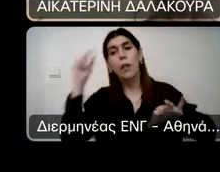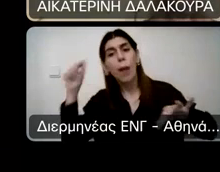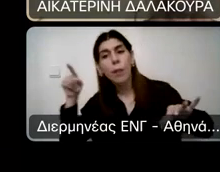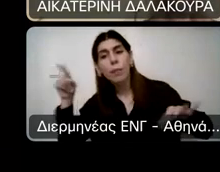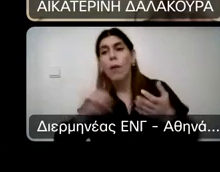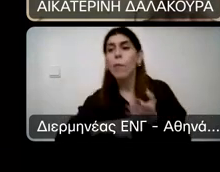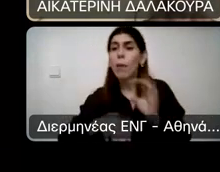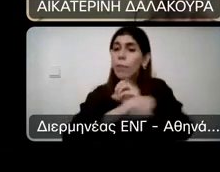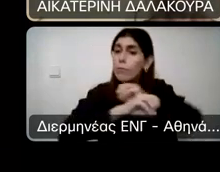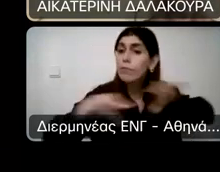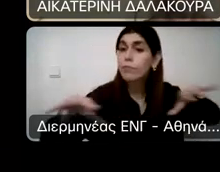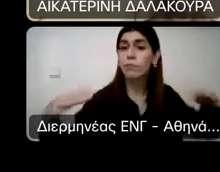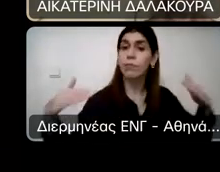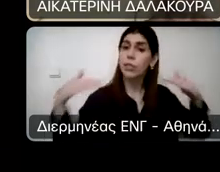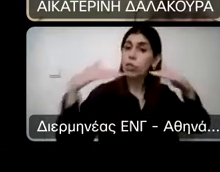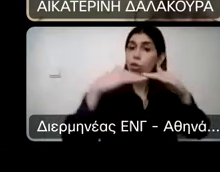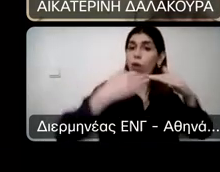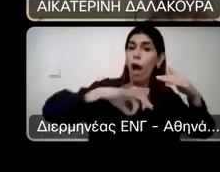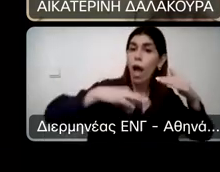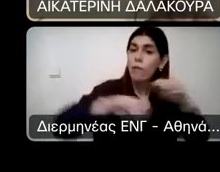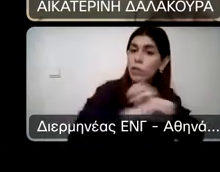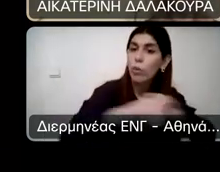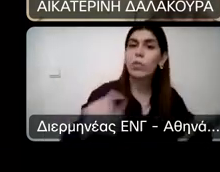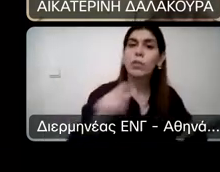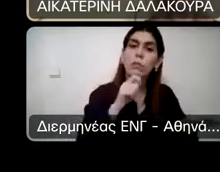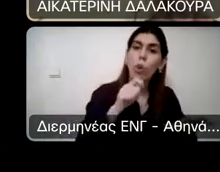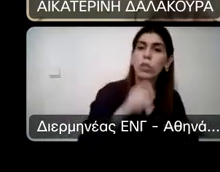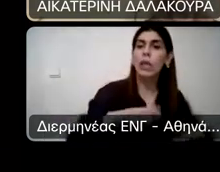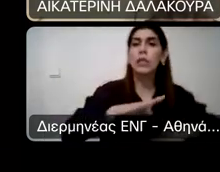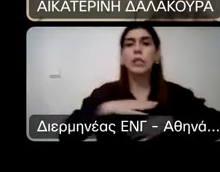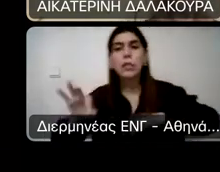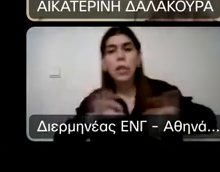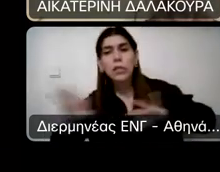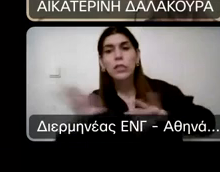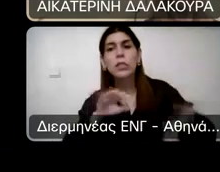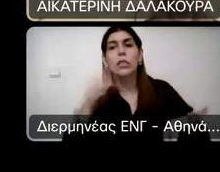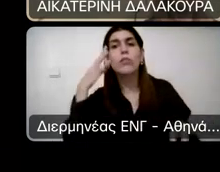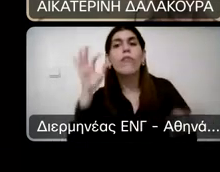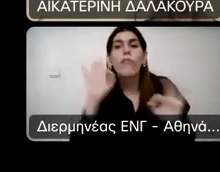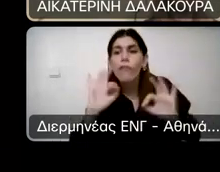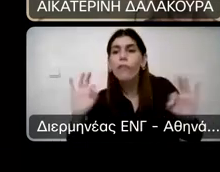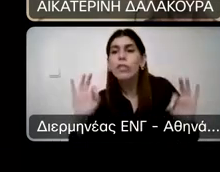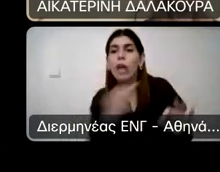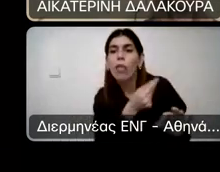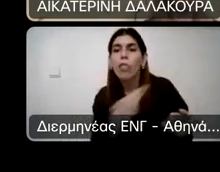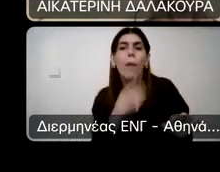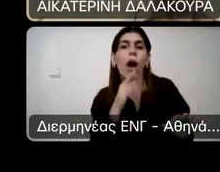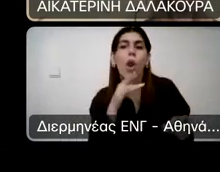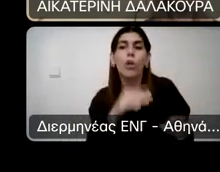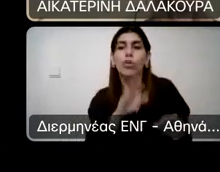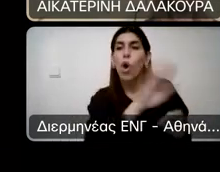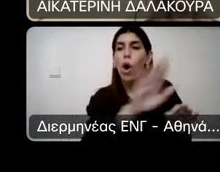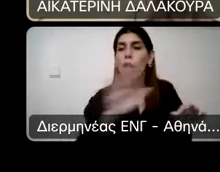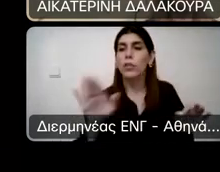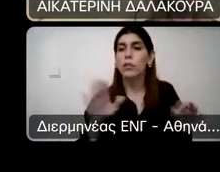της ισότητας, πολιτικές και στρατηγικές, οι οποίες συμπεριλαμβάνουν και την εξάλληψη του γλωσσικού σεξισμού και την ισότιμη ορατότητα των